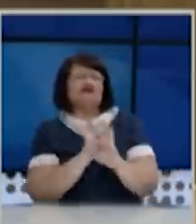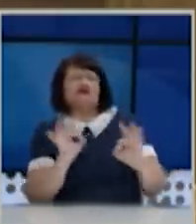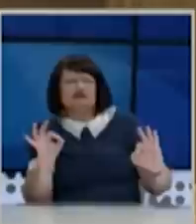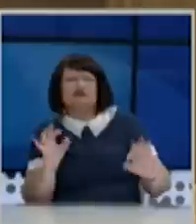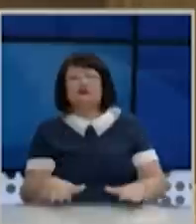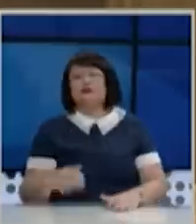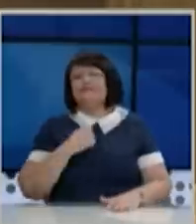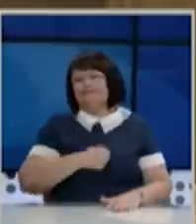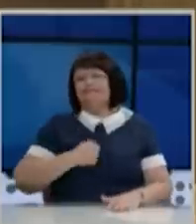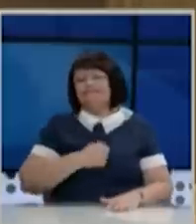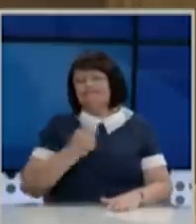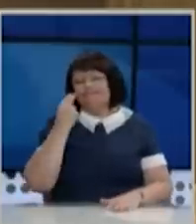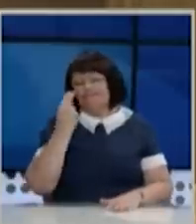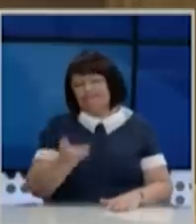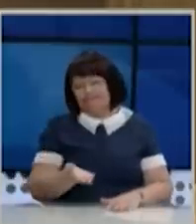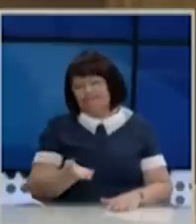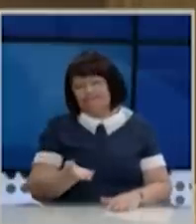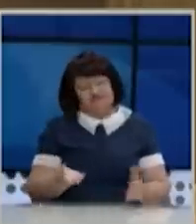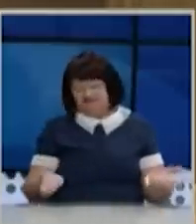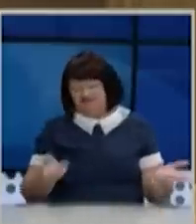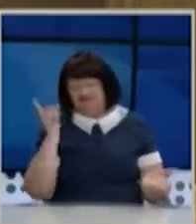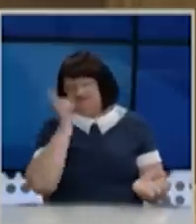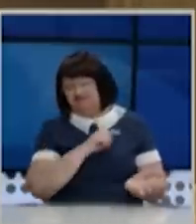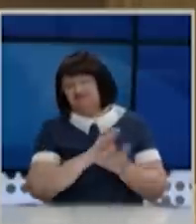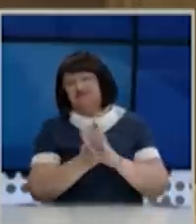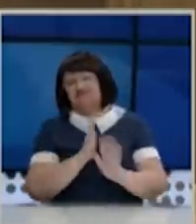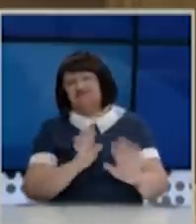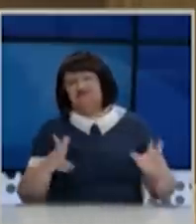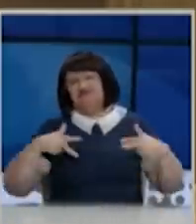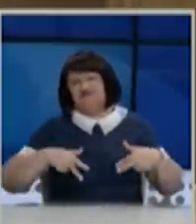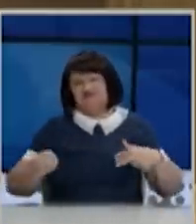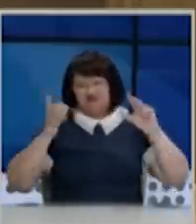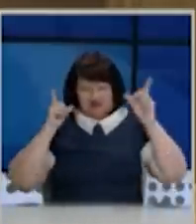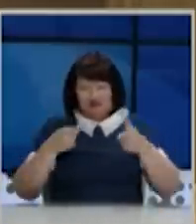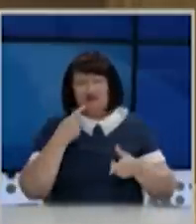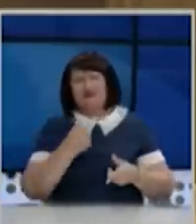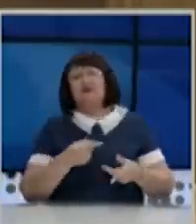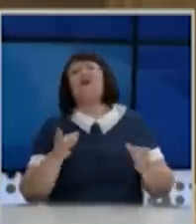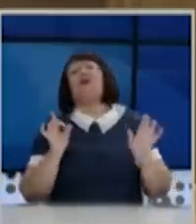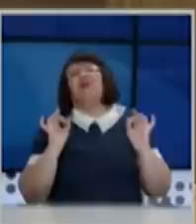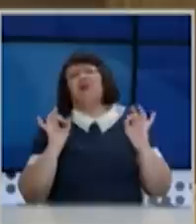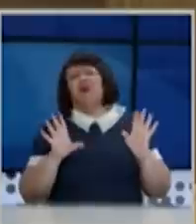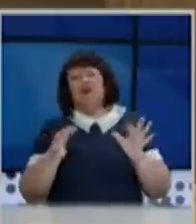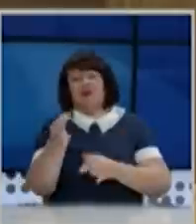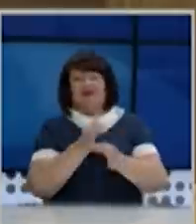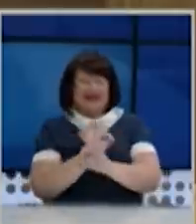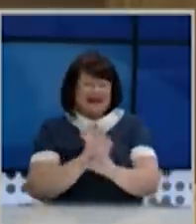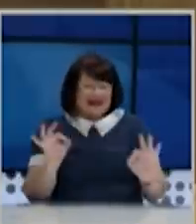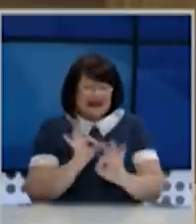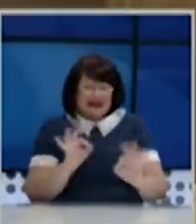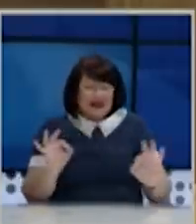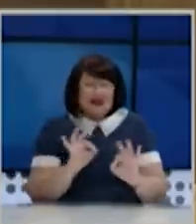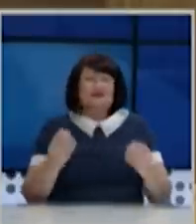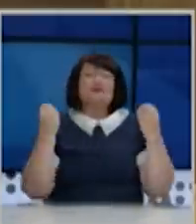τραγικές εξελίξεις διέψευσαν ακόμα για μια φορά την κυβέρνηση της Νέας Δημοκρατίας, που διαβεβαίωνε για